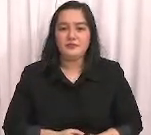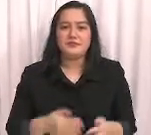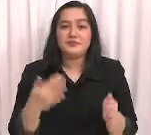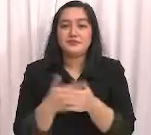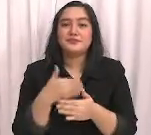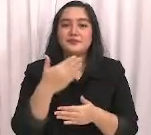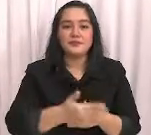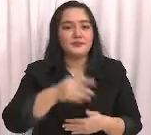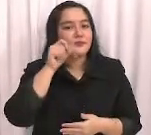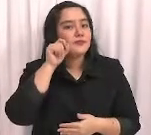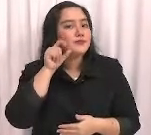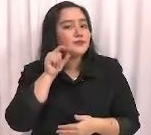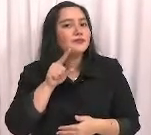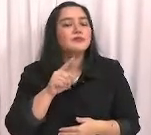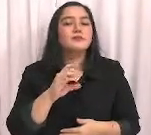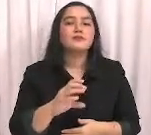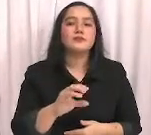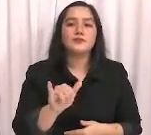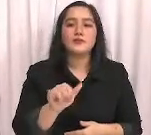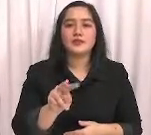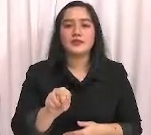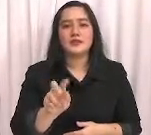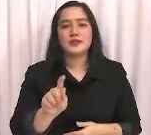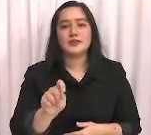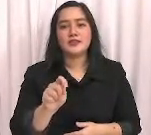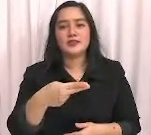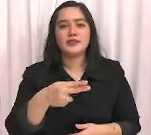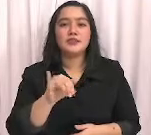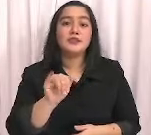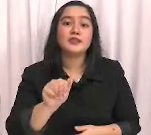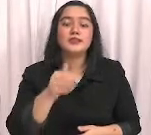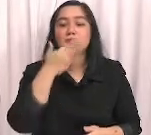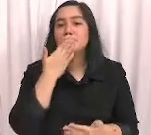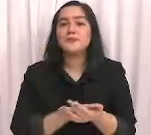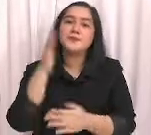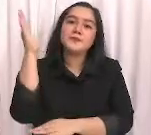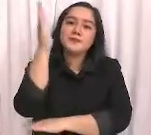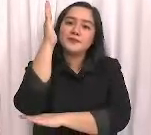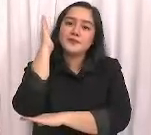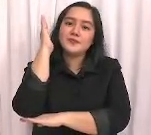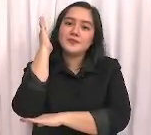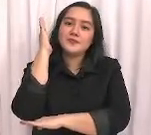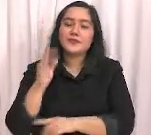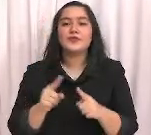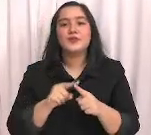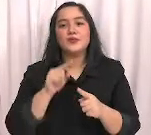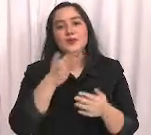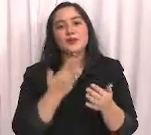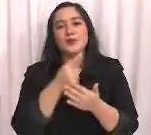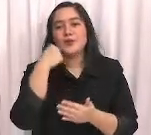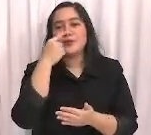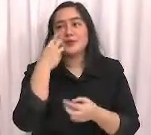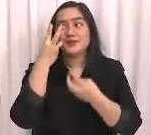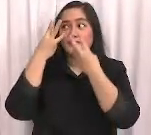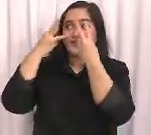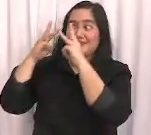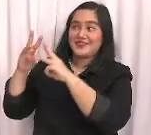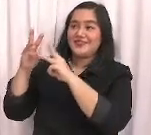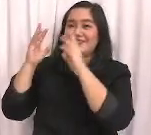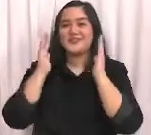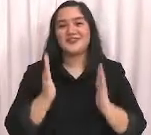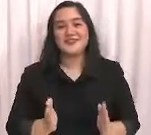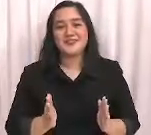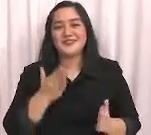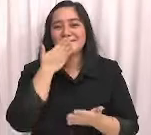right, Cynthia. Magandang tanghali po sa inyong lahat. Sa ating mga ka-viewers dyan, mga ka-abangers,